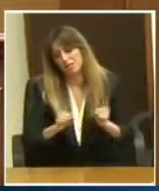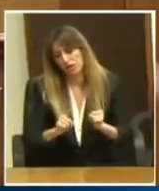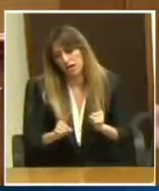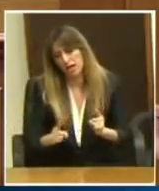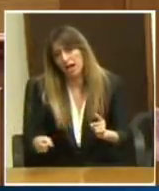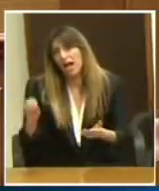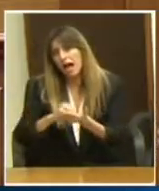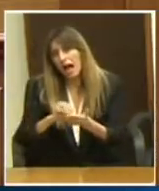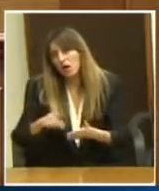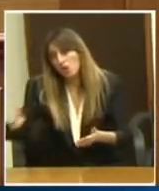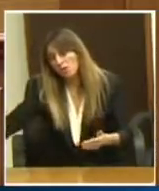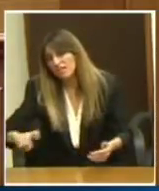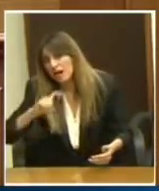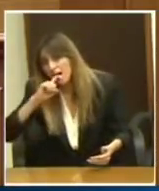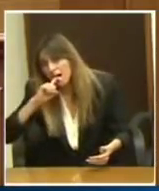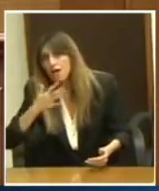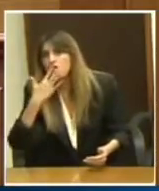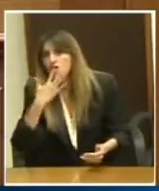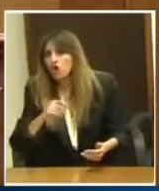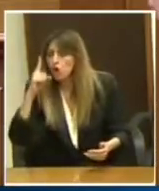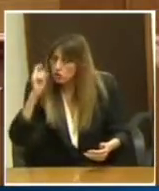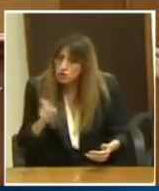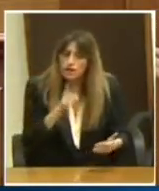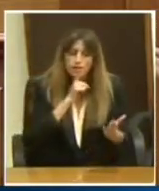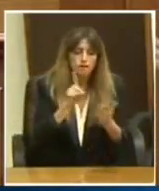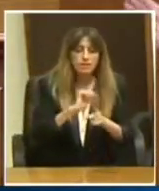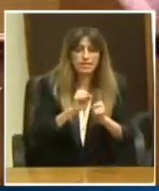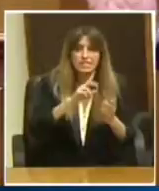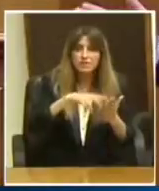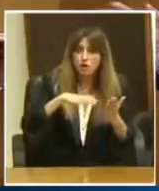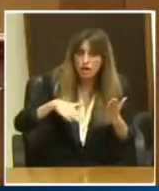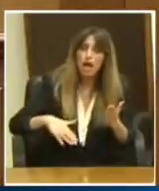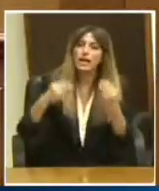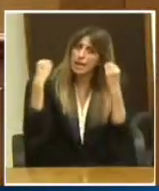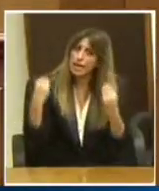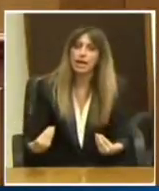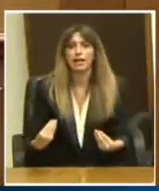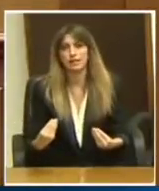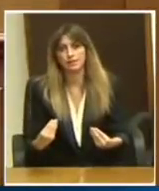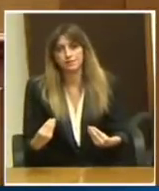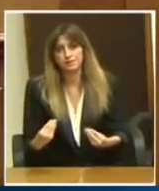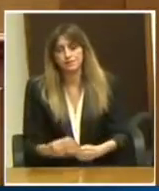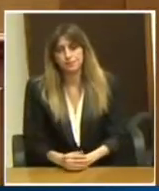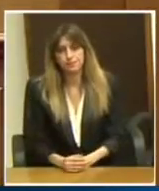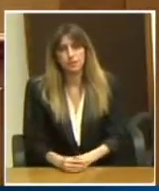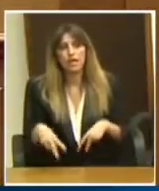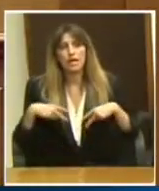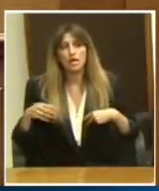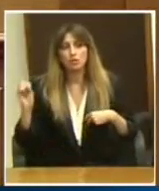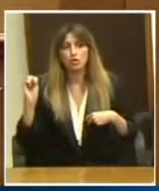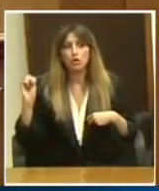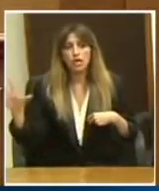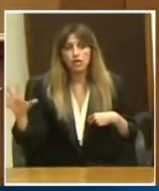Για τους μισούς από εσάς, γιατί δεν θέλατε καμία συμφωνία, αναφέρθηκε ο Υπουργός Εξωτερικών στα δύο